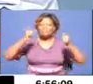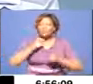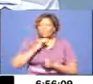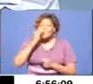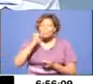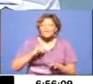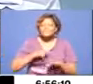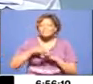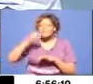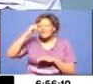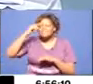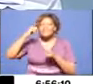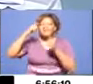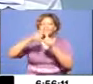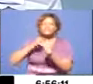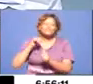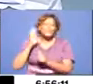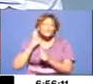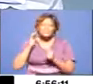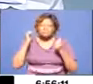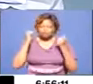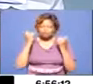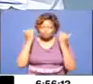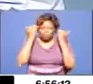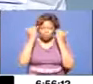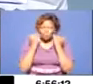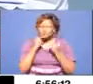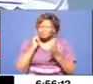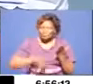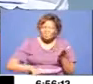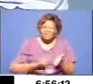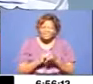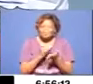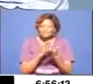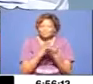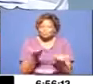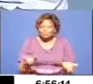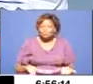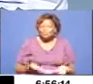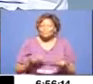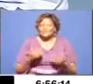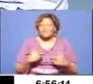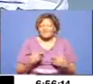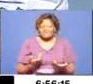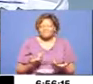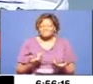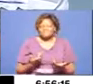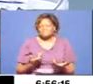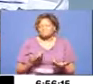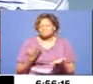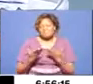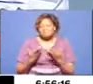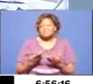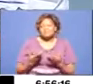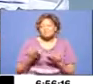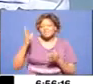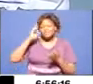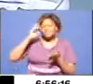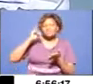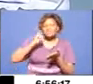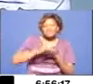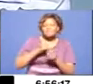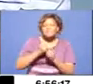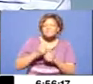maagizo ya mahakama. Kwenye taarifa aliyotoa leo, Koome alisema kuwa licha ya sababu za kutoa wito huo ni muhimu kwa wote kutathmini athari za